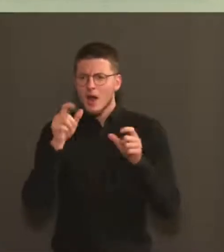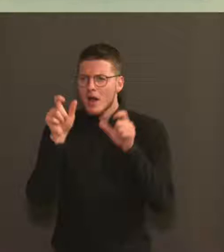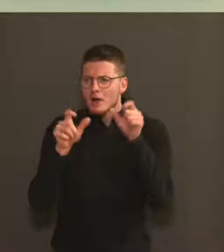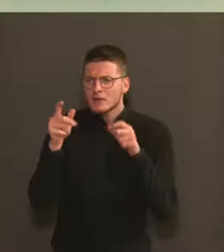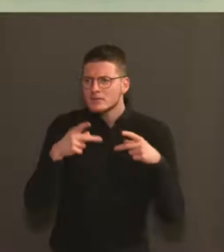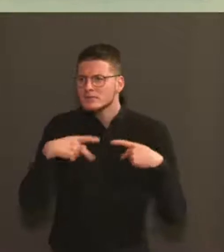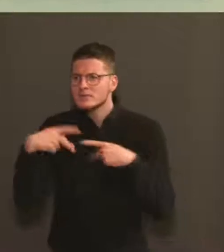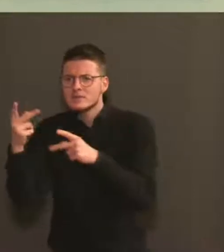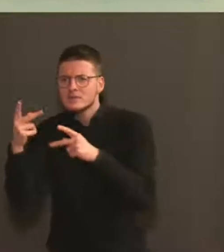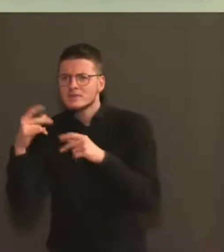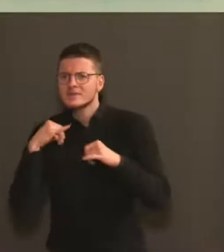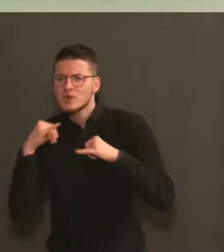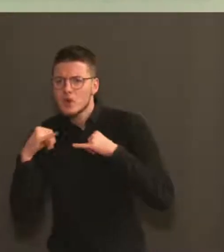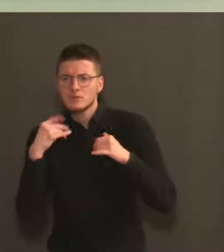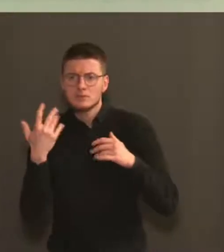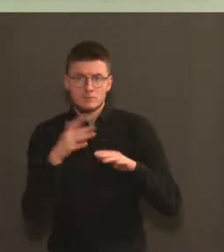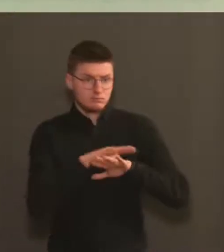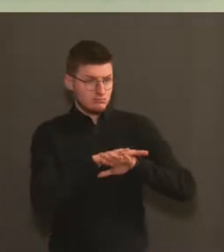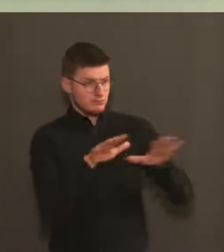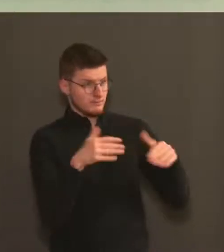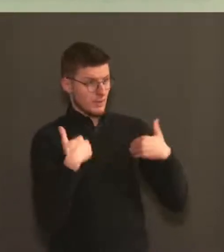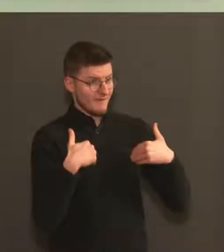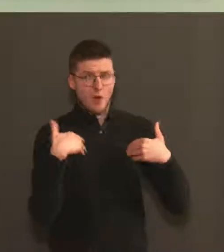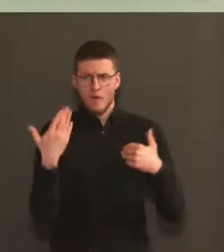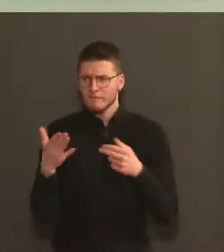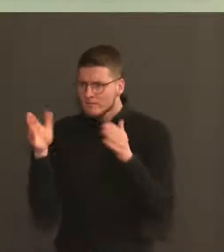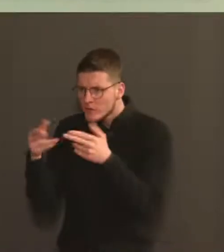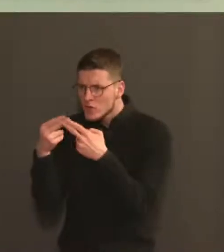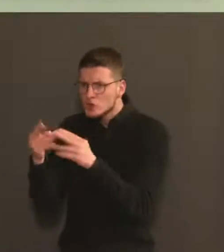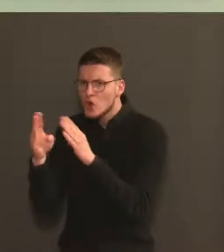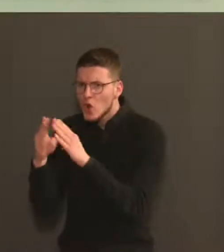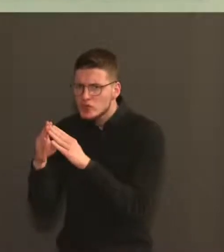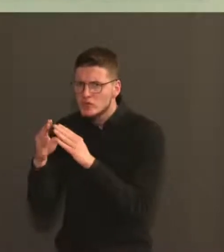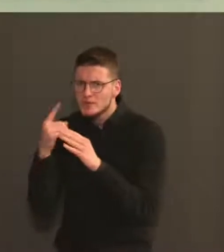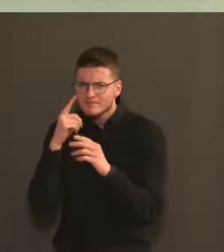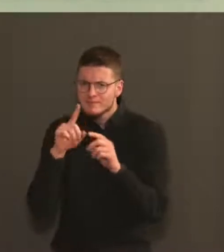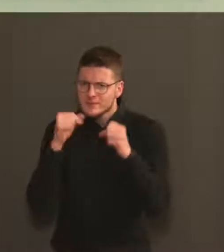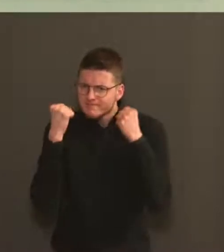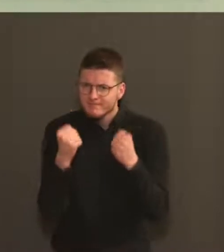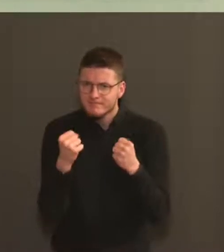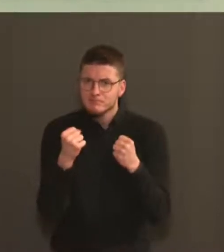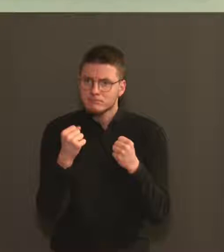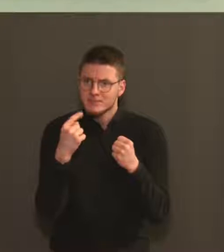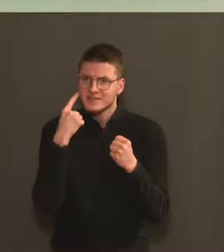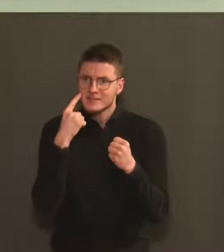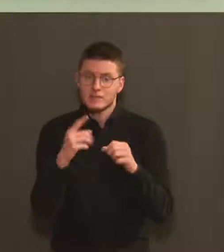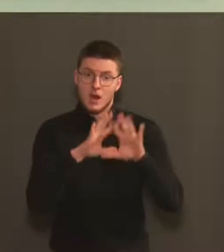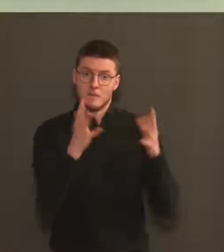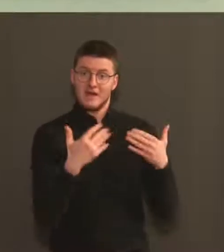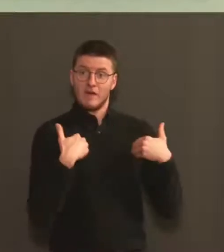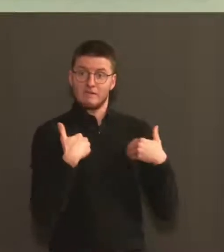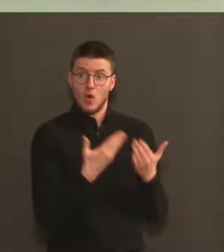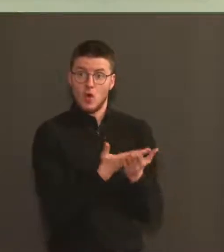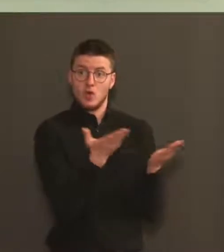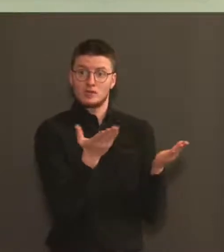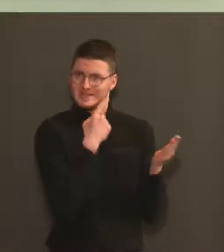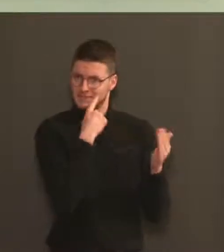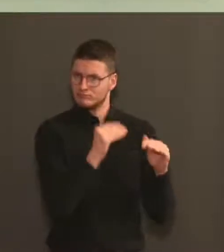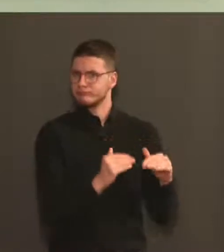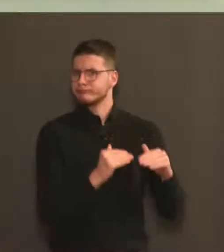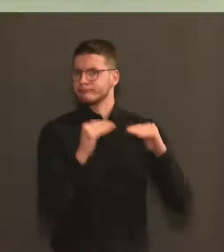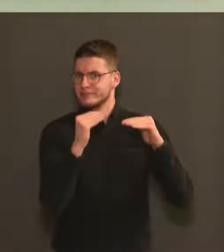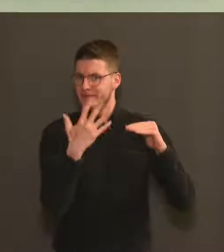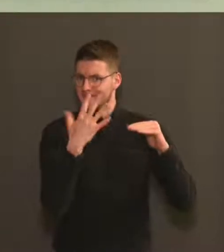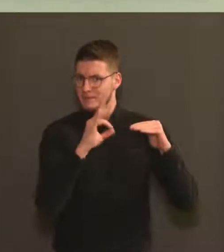uit de woonzorgcentra. En dan zie je dat voor de opnames uit de algemene bevolking er een stijging is van